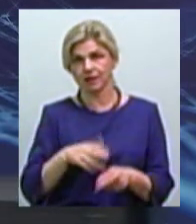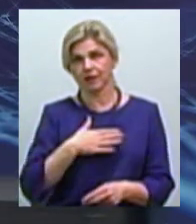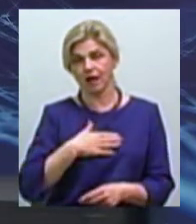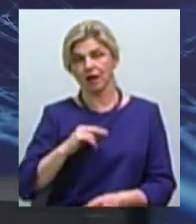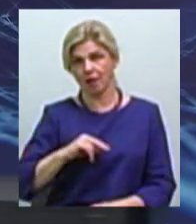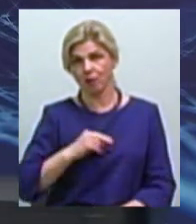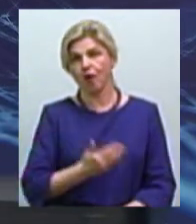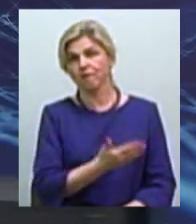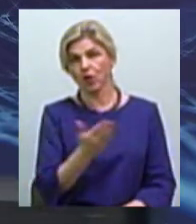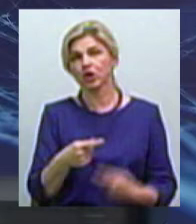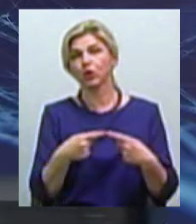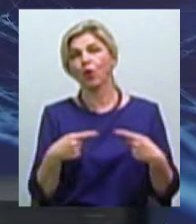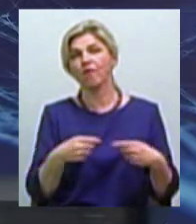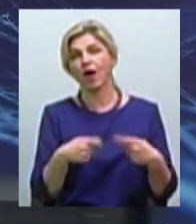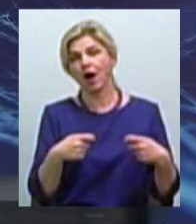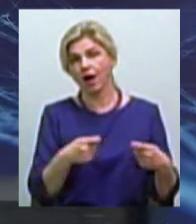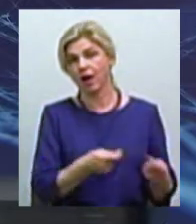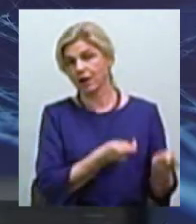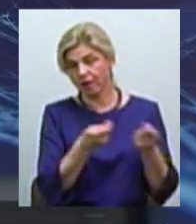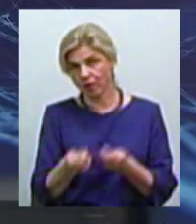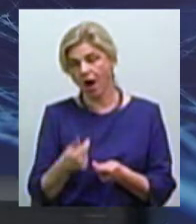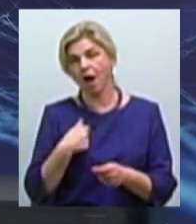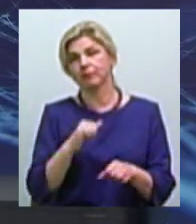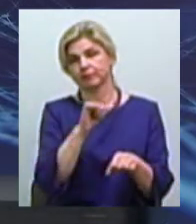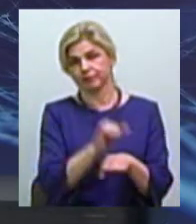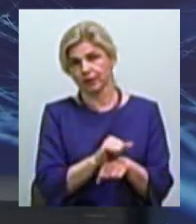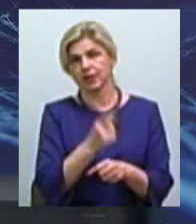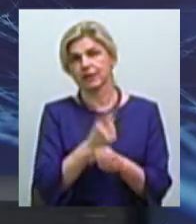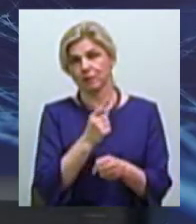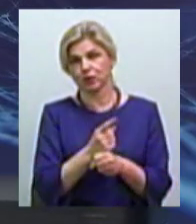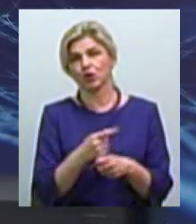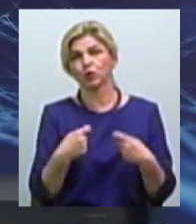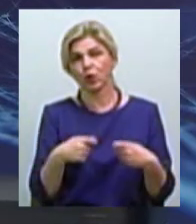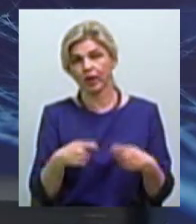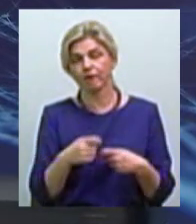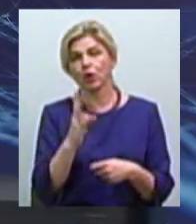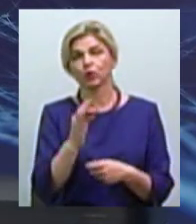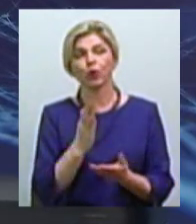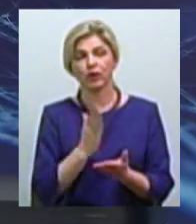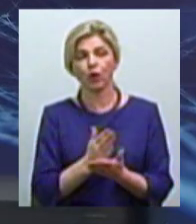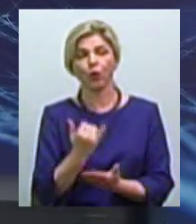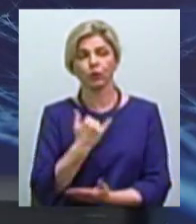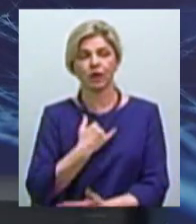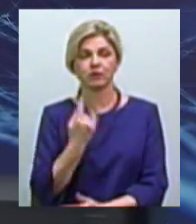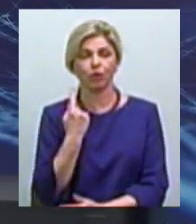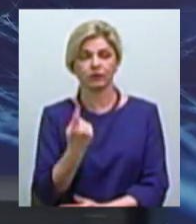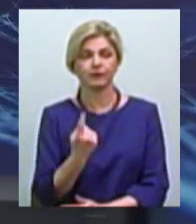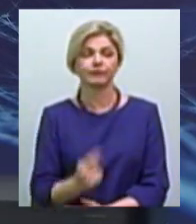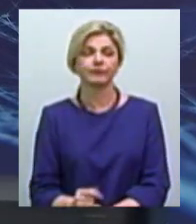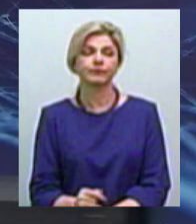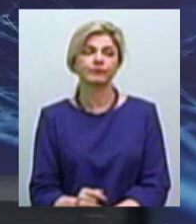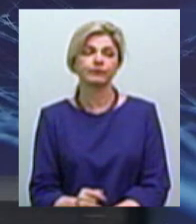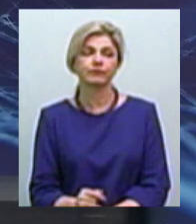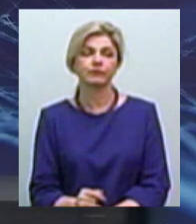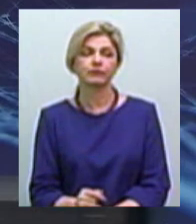Вони виставляють товар, ми припиняємо стихійну торгівлю. Ну, є ще в нас ще один, водночас є